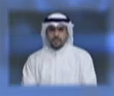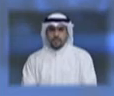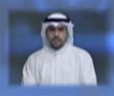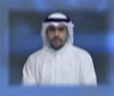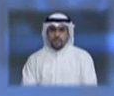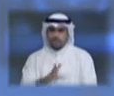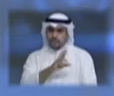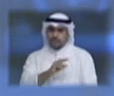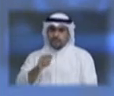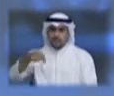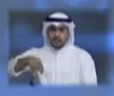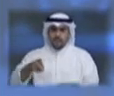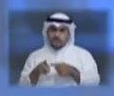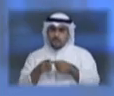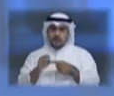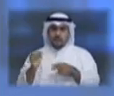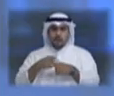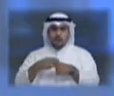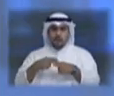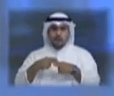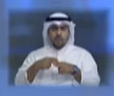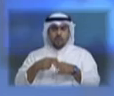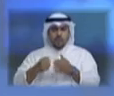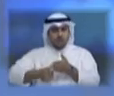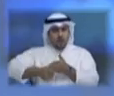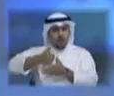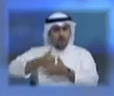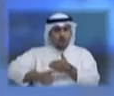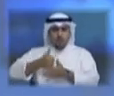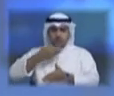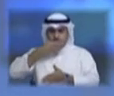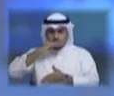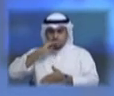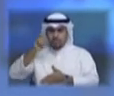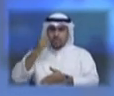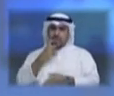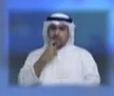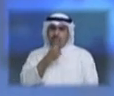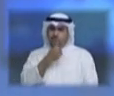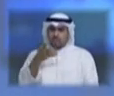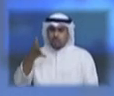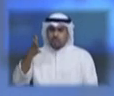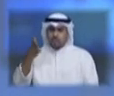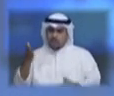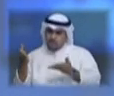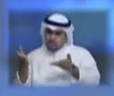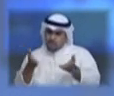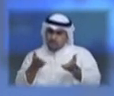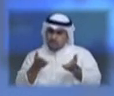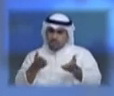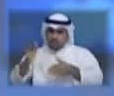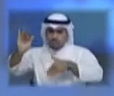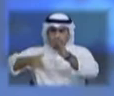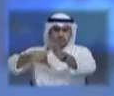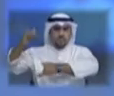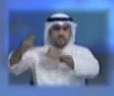لا يزال الجناح جناح دولة الكويت في معرض إكسبو ميلانو 2015 يستقبل زواره بشكل يومي بإقبال